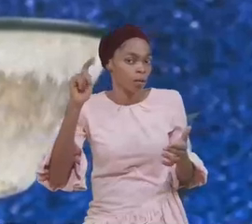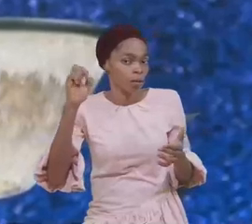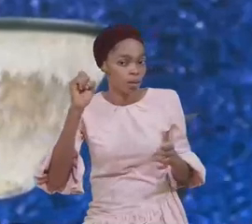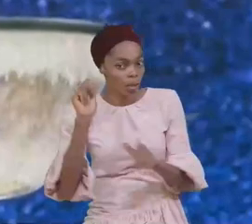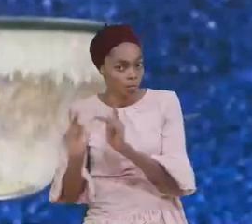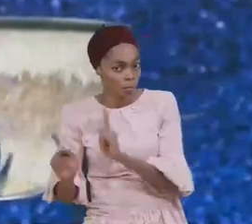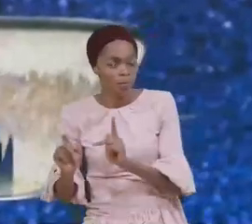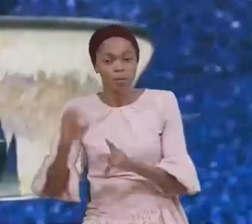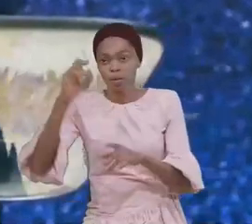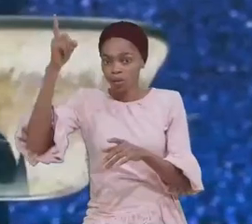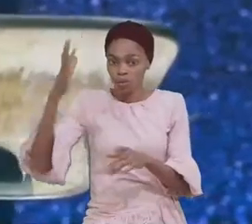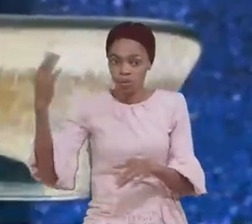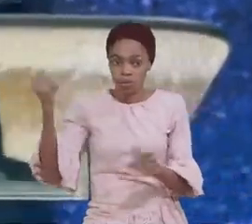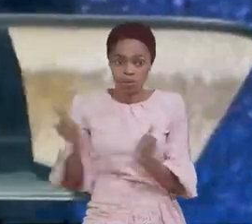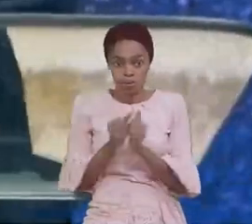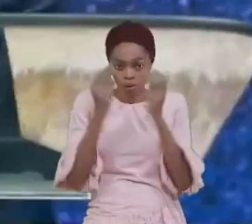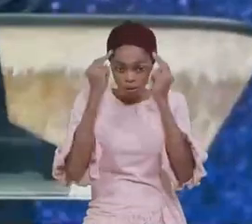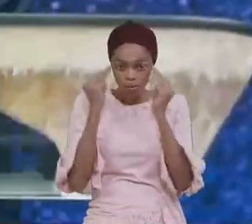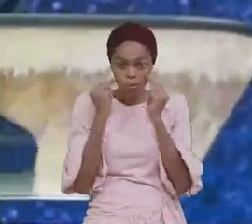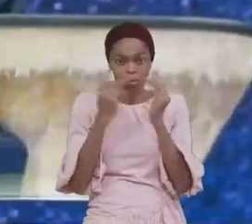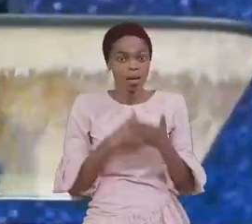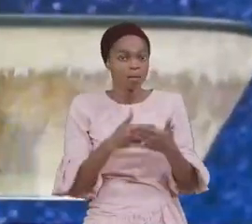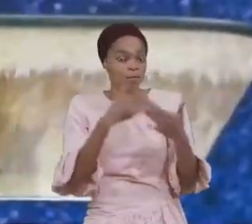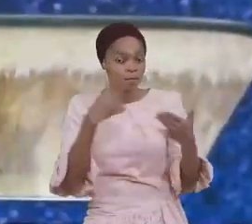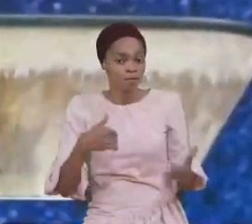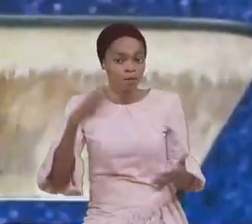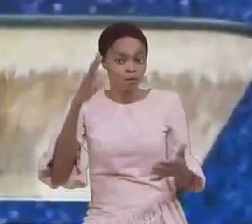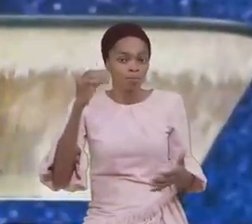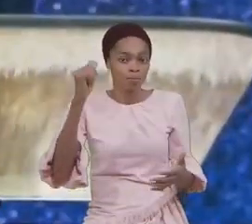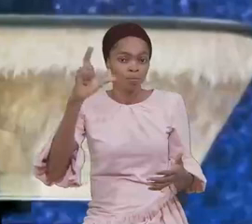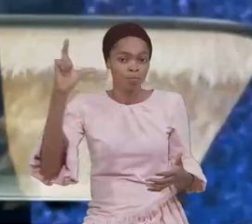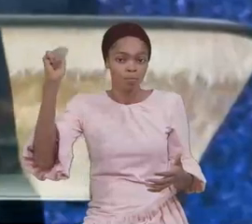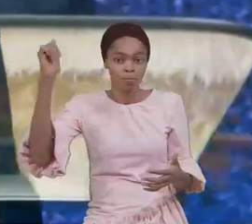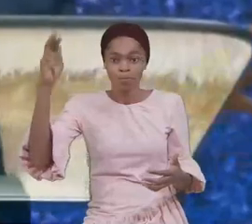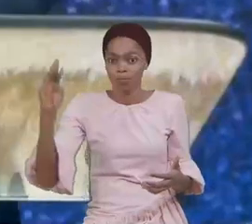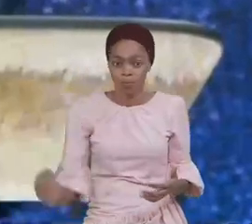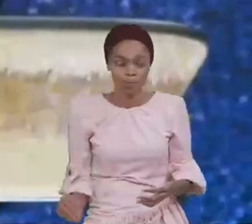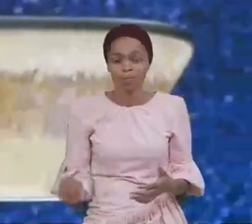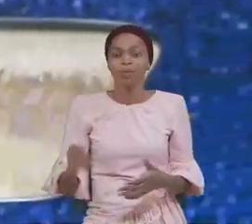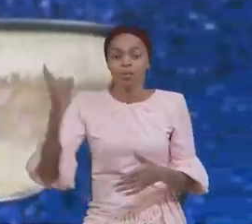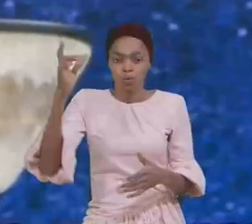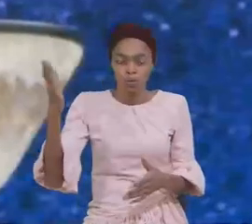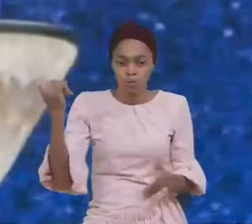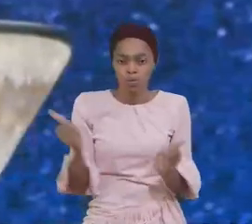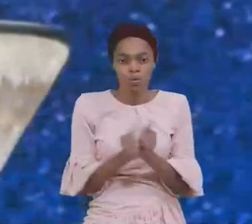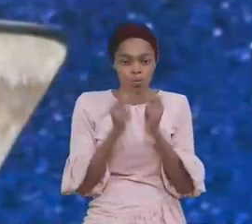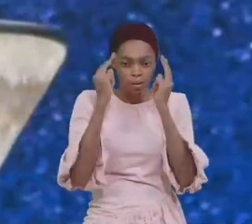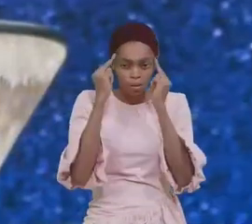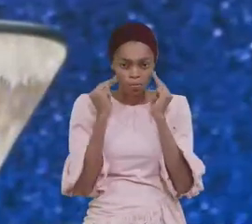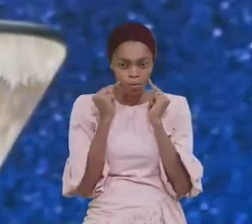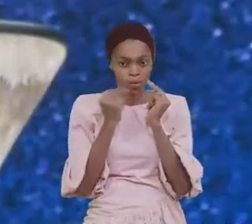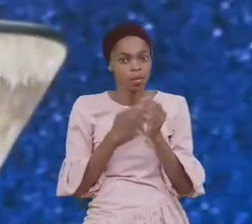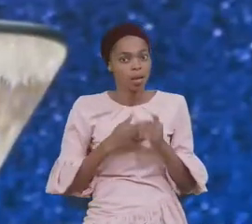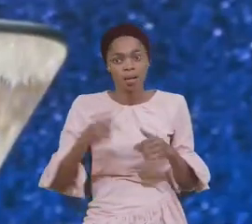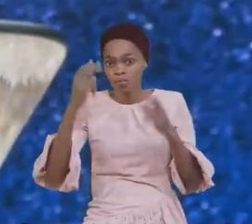Moïse, avec, devant Balak, Balaam et Moab, il était avec Moïse. Et Moïse était